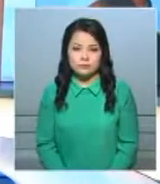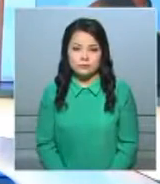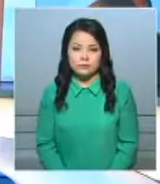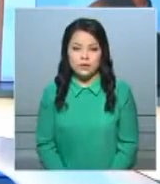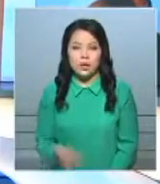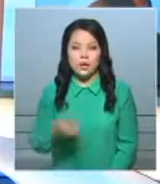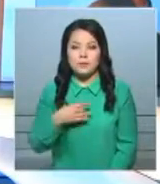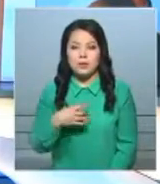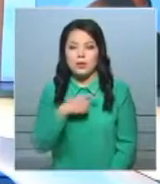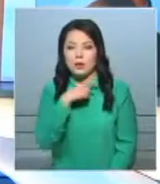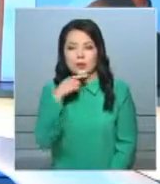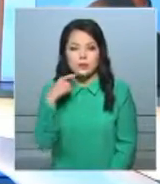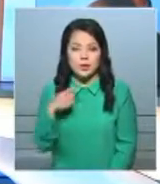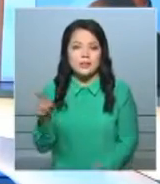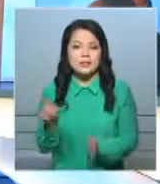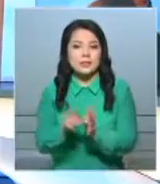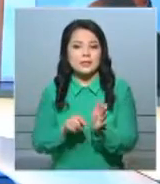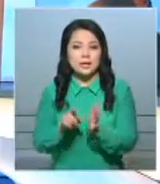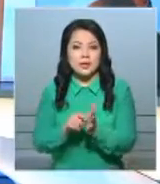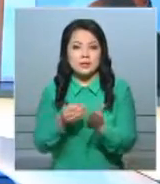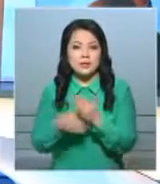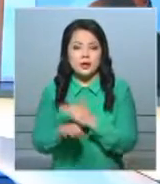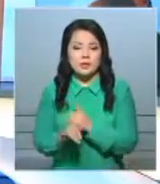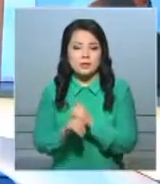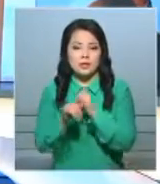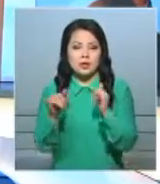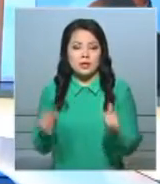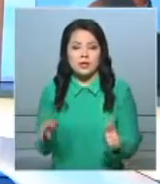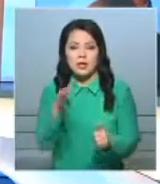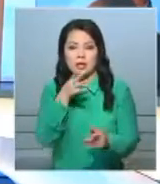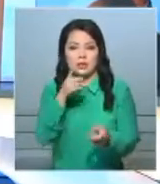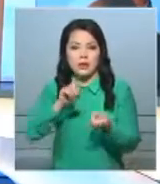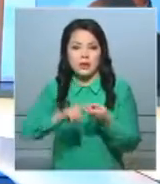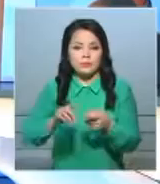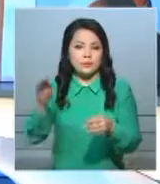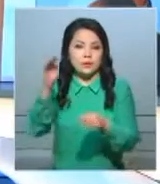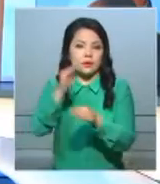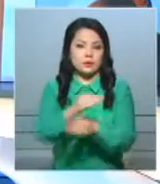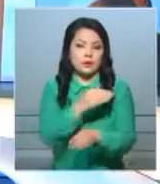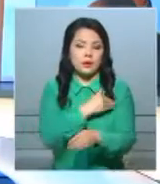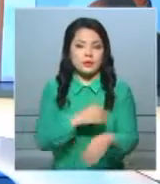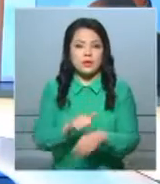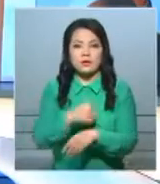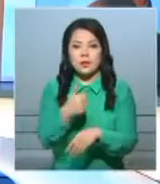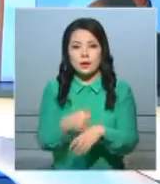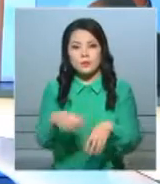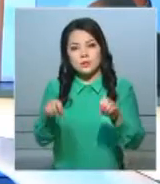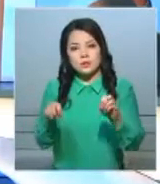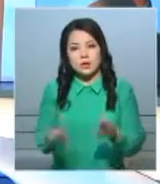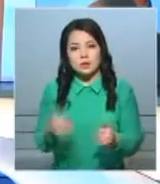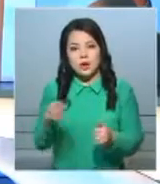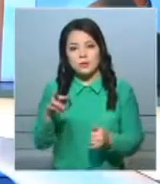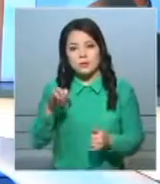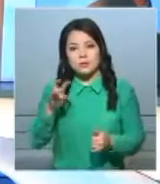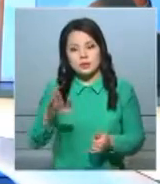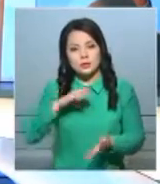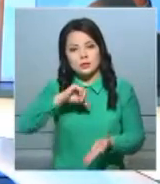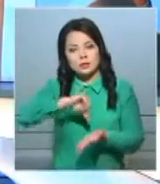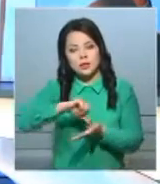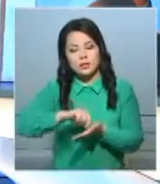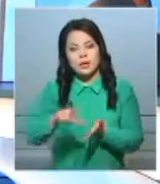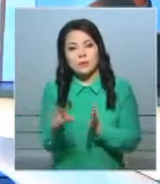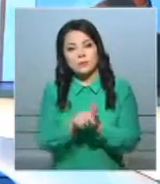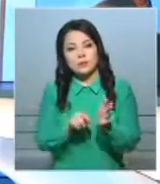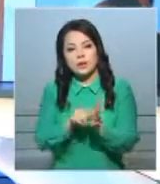Ал Беларусияда зейнетке шығу жасы ұлғайтылатын болды. Билік мұндай шешімді қабылдап қойған, тек ресми Минск зейнет жасын нақты қанша